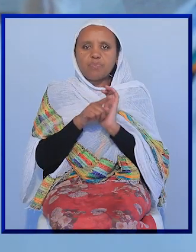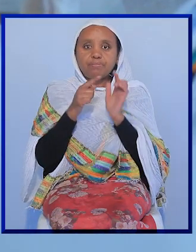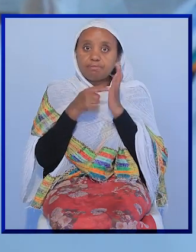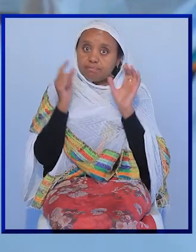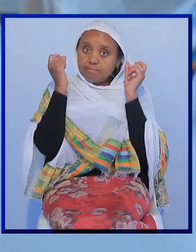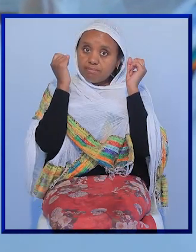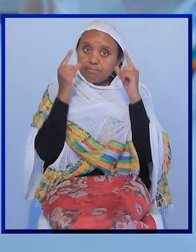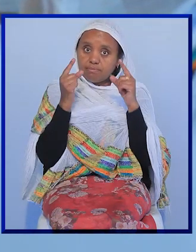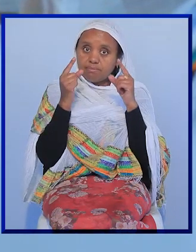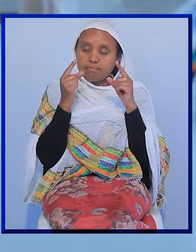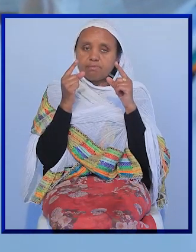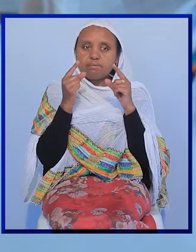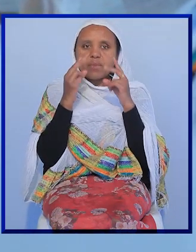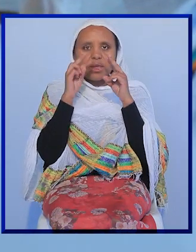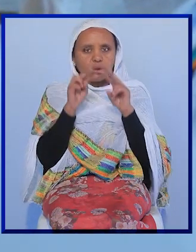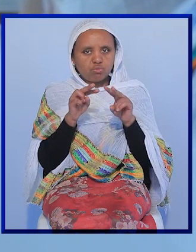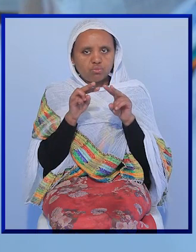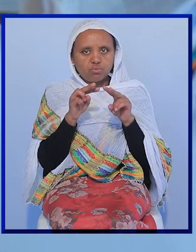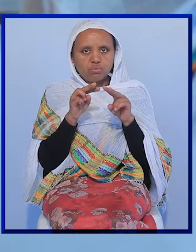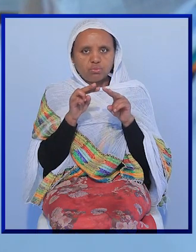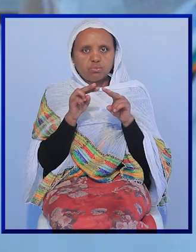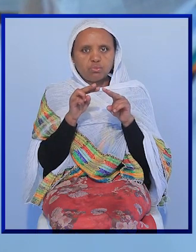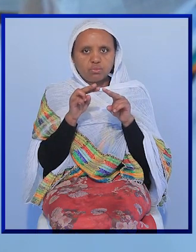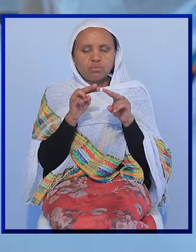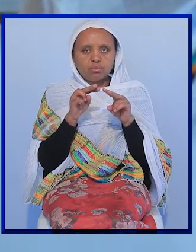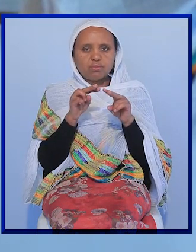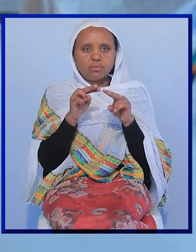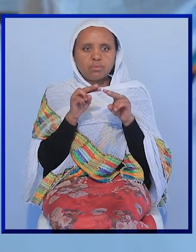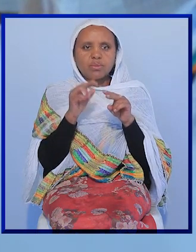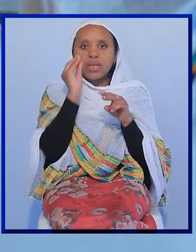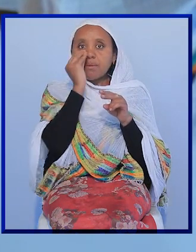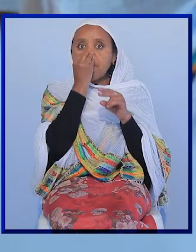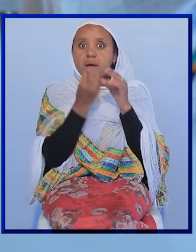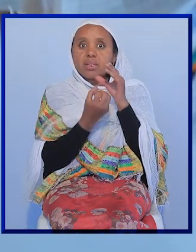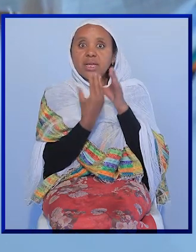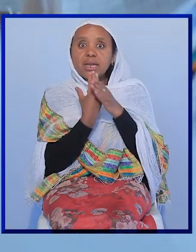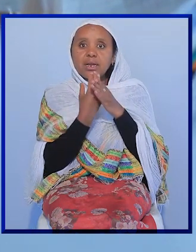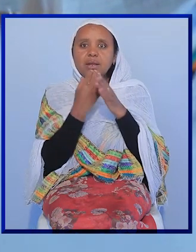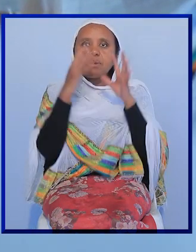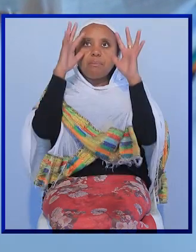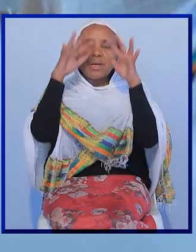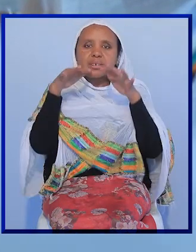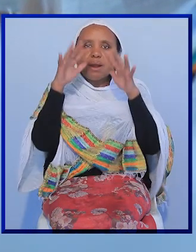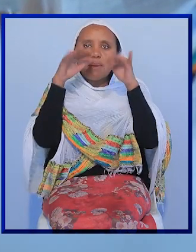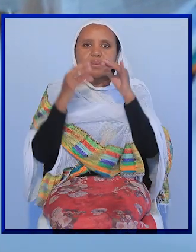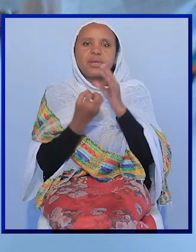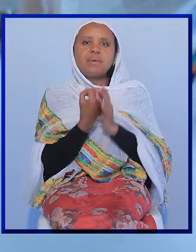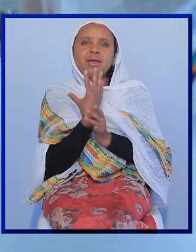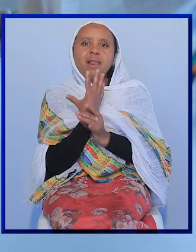ነው አላችሁ? እሺ። የአበባ ተክል በዝናብ